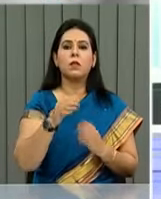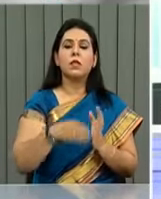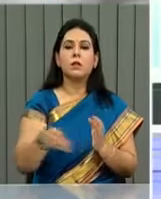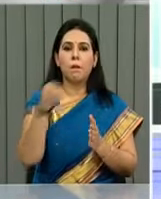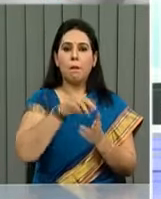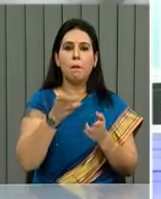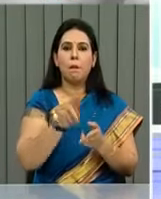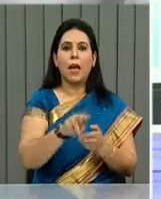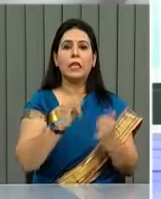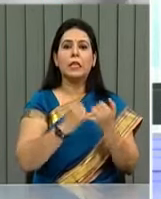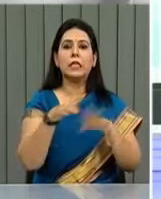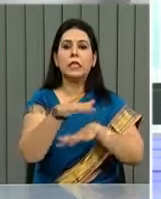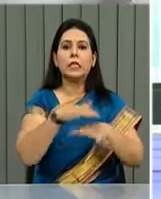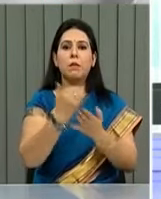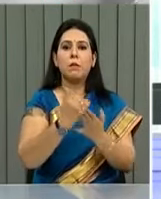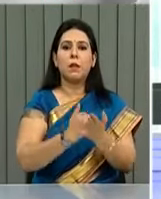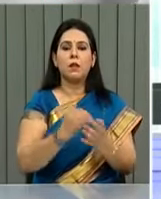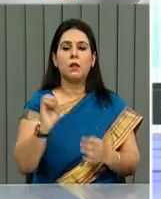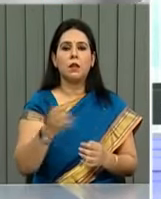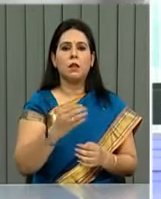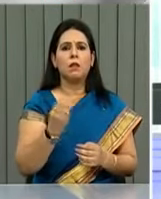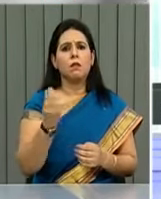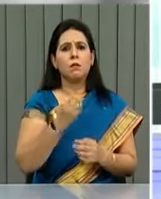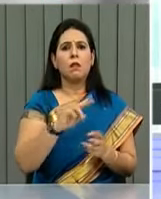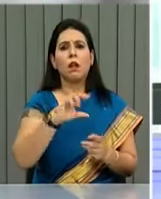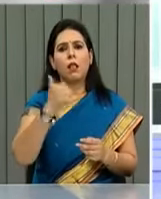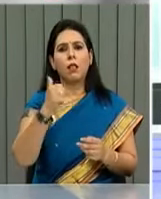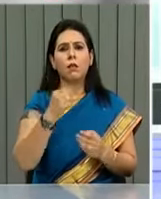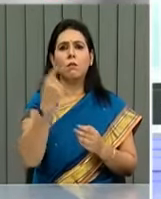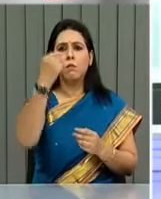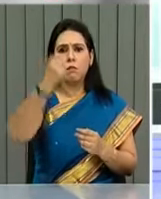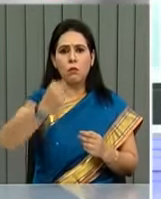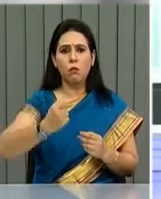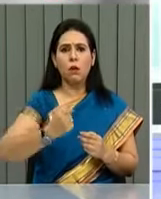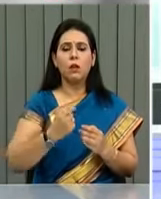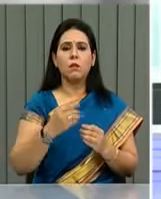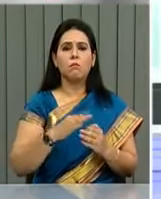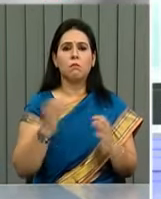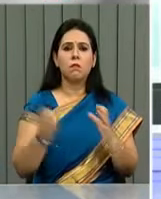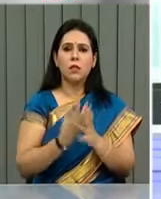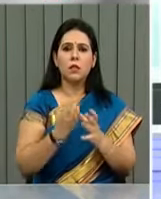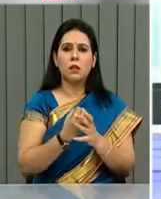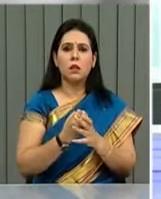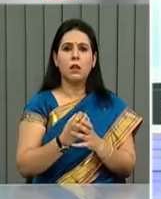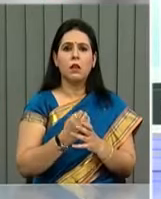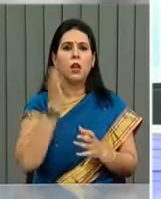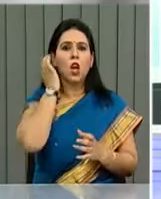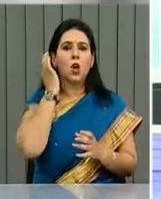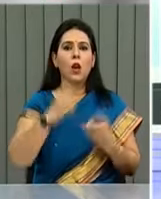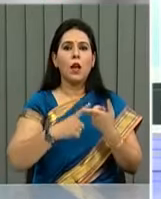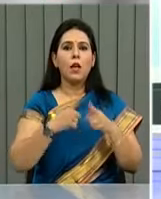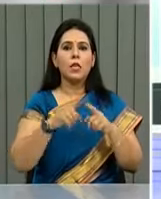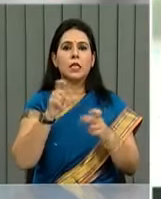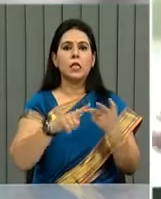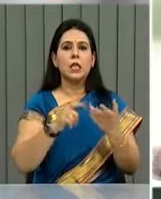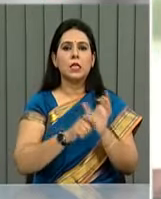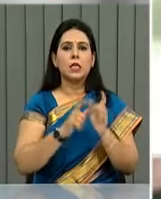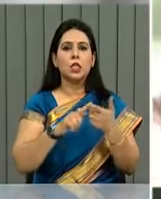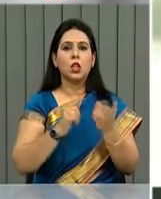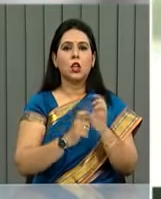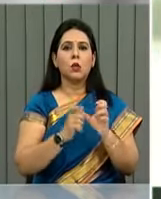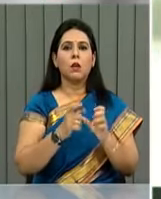लाए। इसके अतिरिक्त कितने कदम हम लोगों ने उठाए, गोल्ड पे एक्साइज लाना ताकि